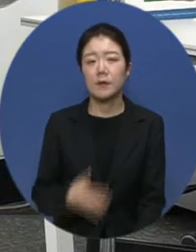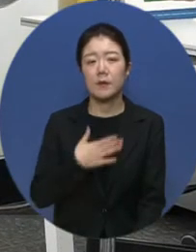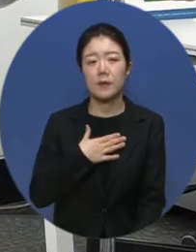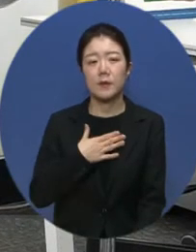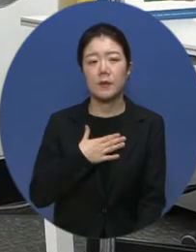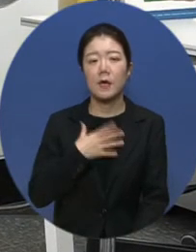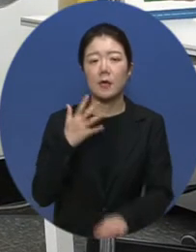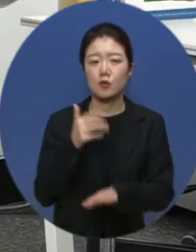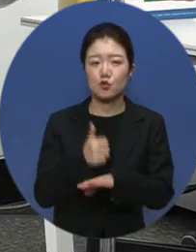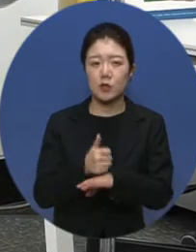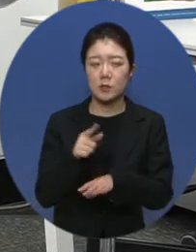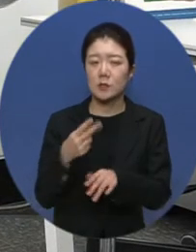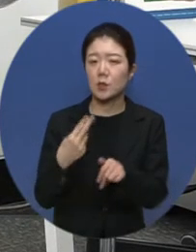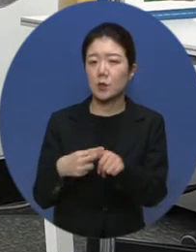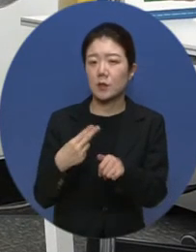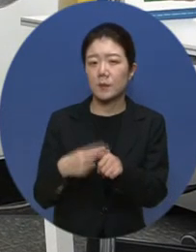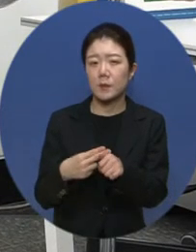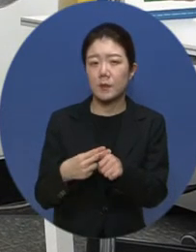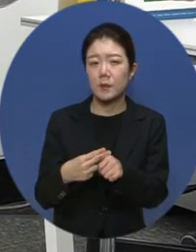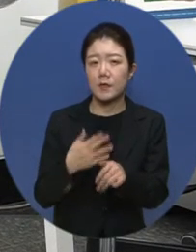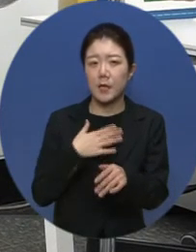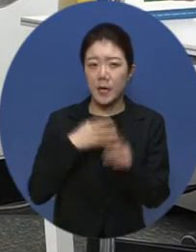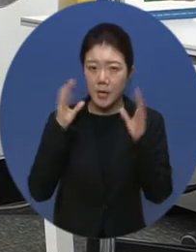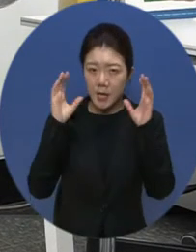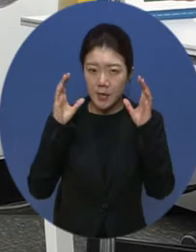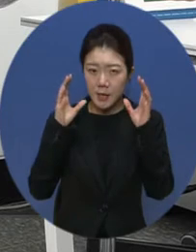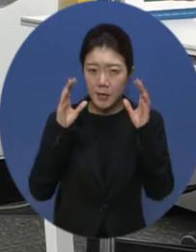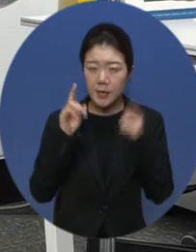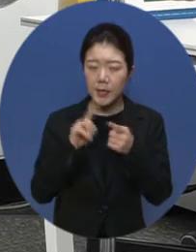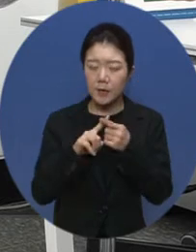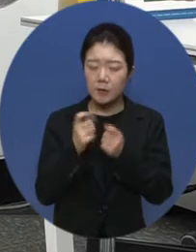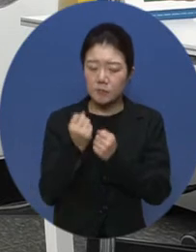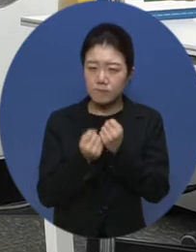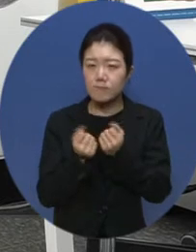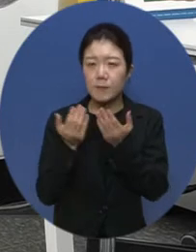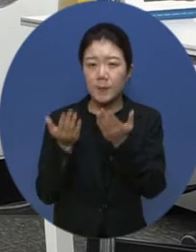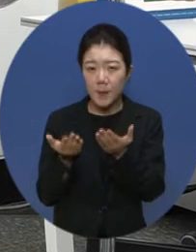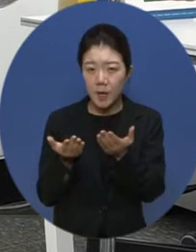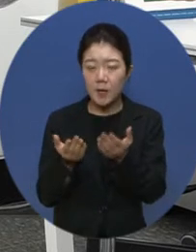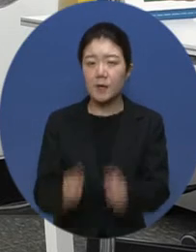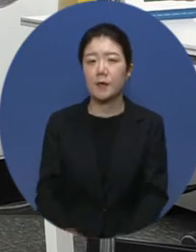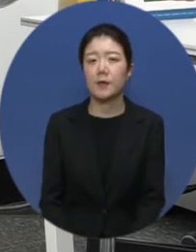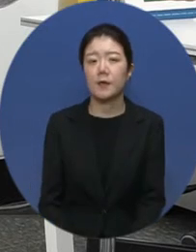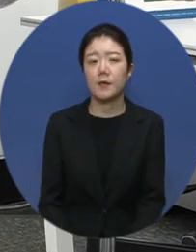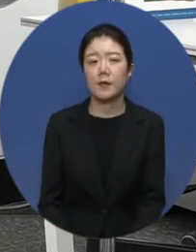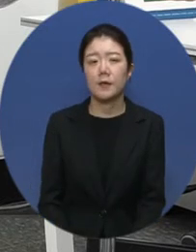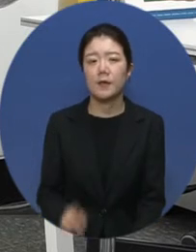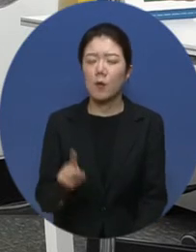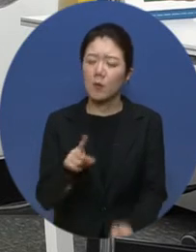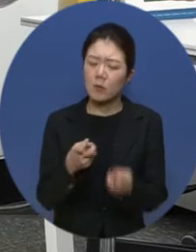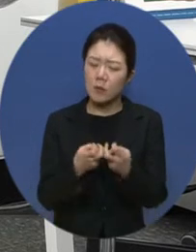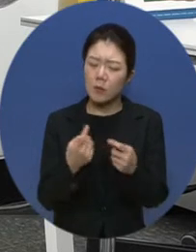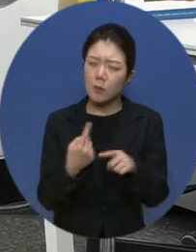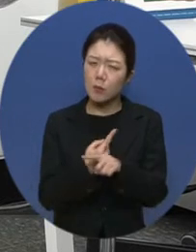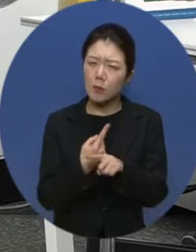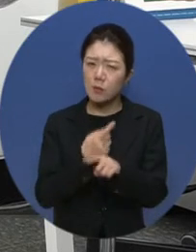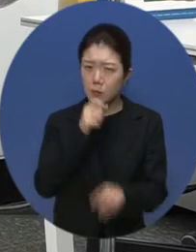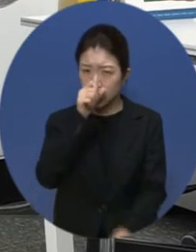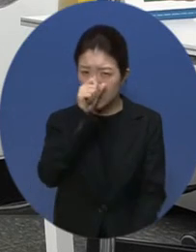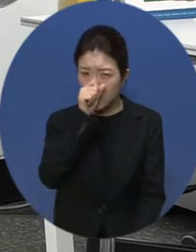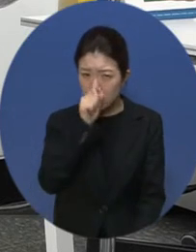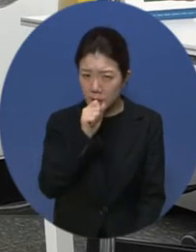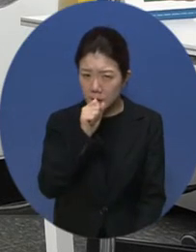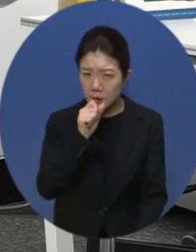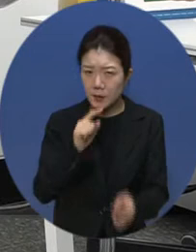이제 나중에는 그 선생님한테 저희 아이의 이제 이야기도 들려드리면서 그 이런 부분들 어떻게 고쳐갔으면 좋겠나